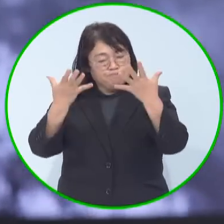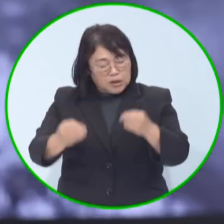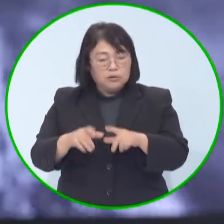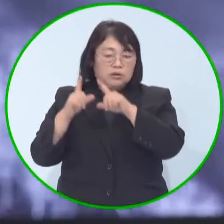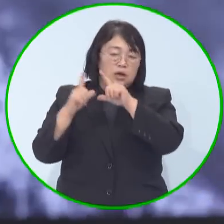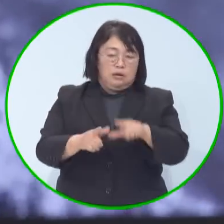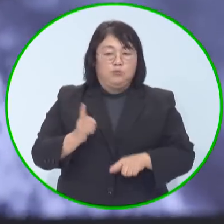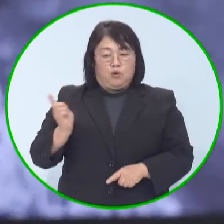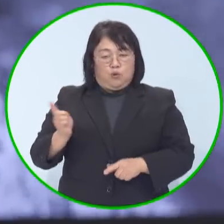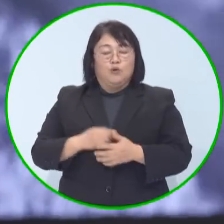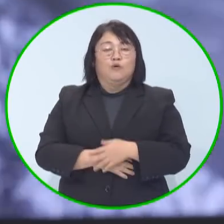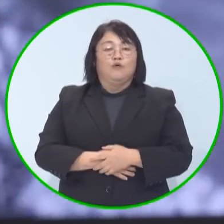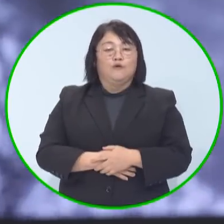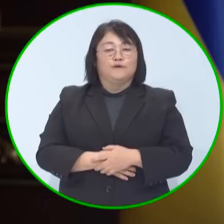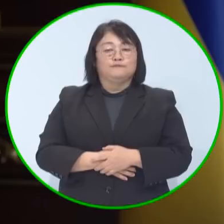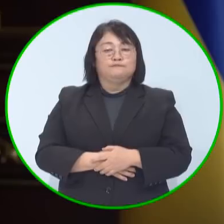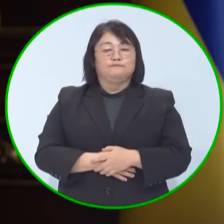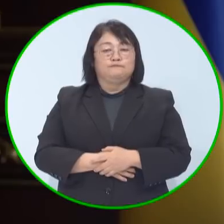しました